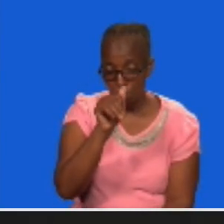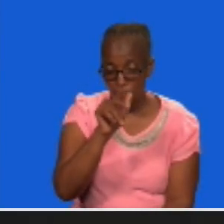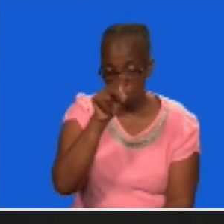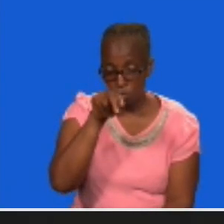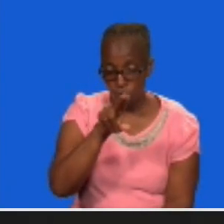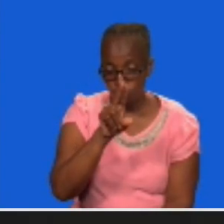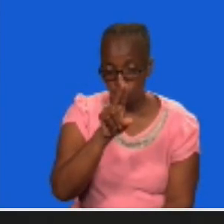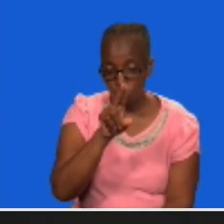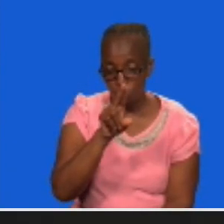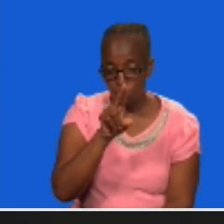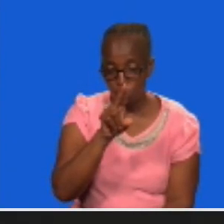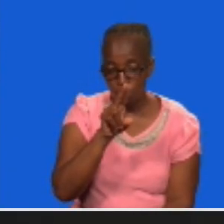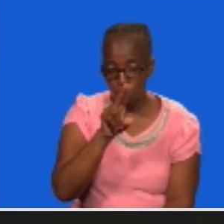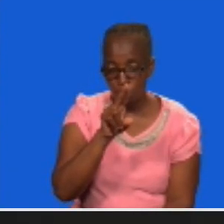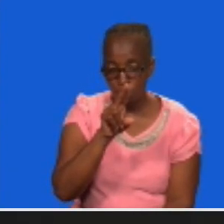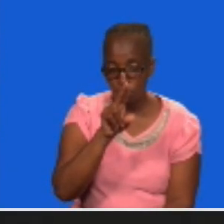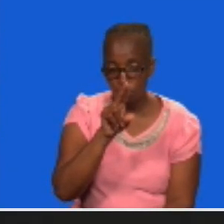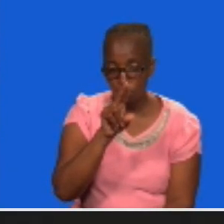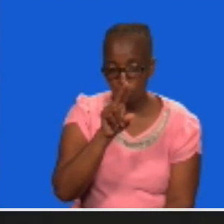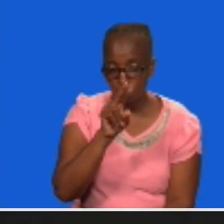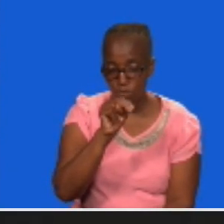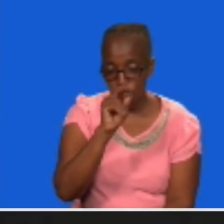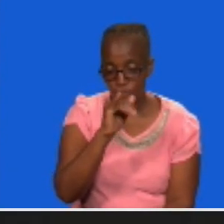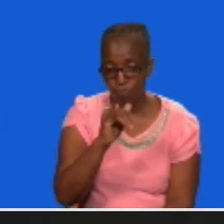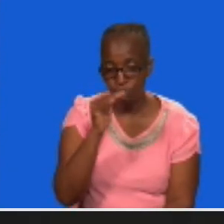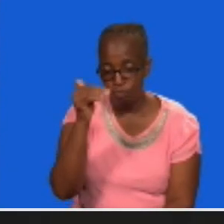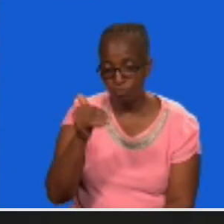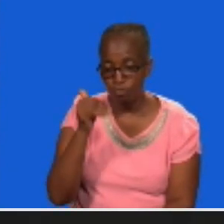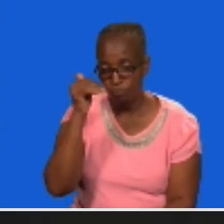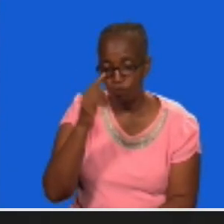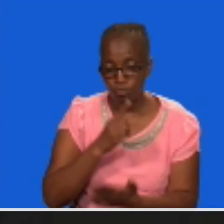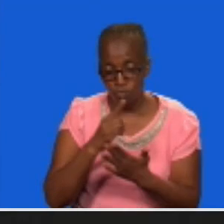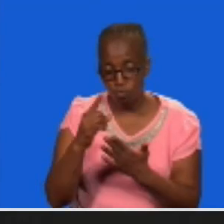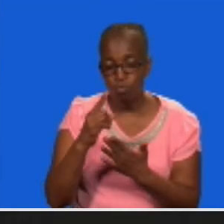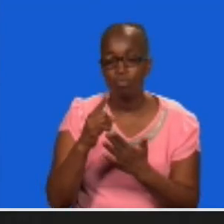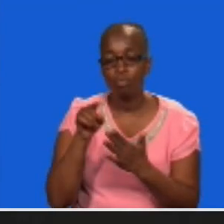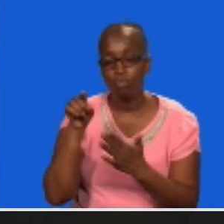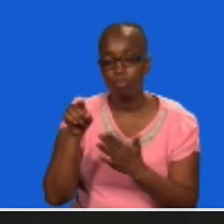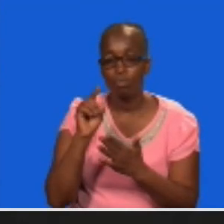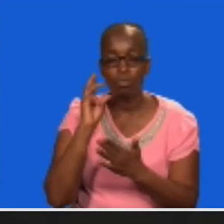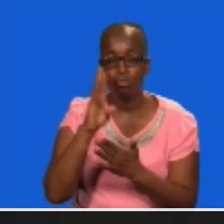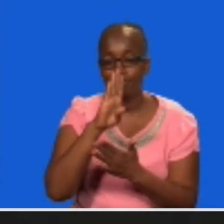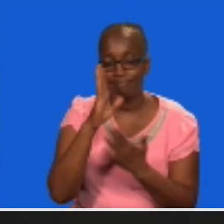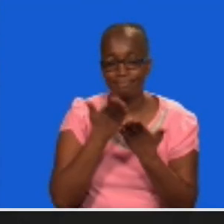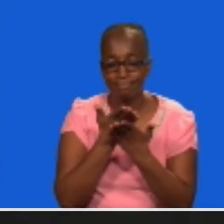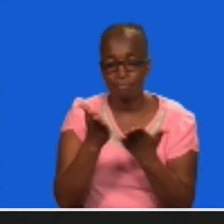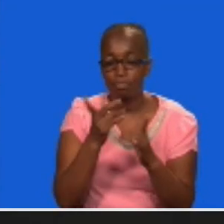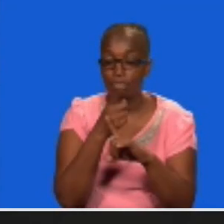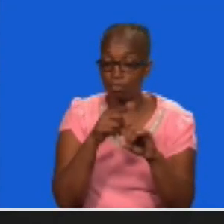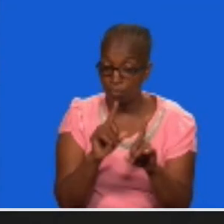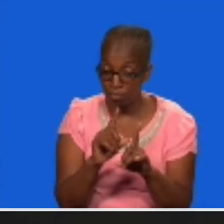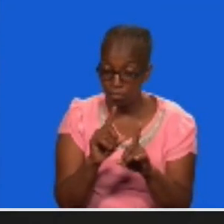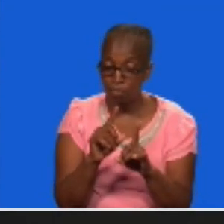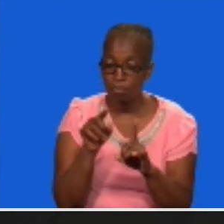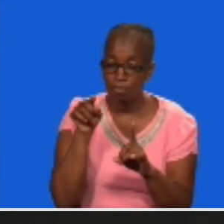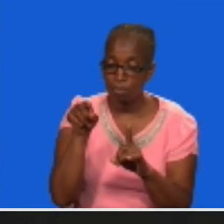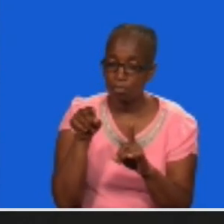inapeleka Tekakuyuni pipeline kwenda Malindi kwenda Kilifi. Hiyo tunapozungumza by end next week itakuwa katika